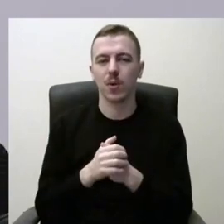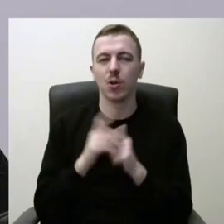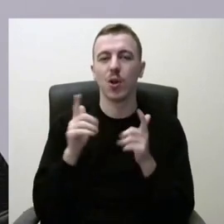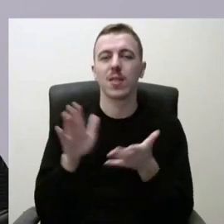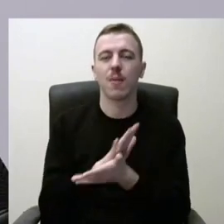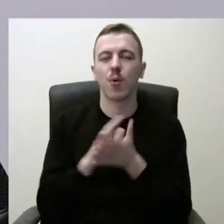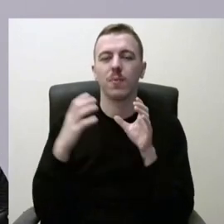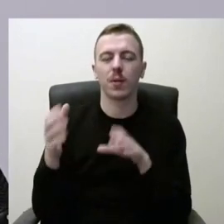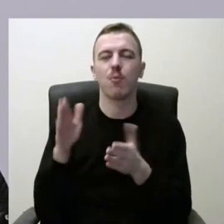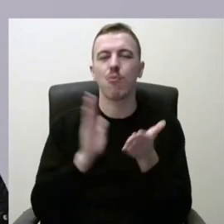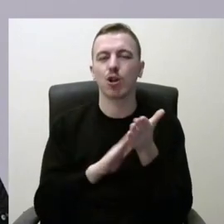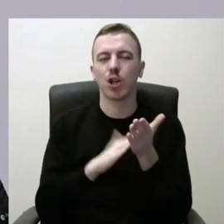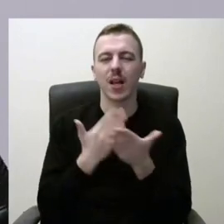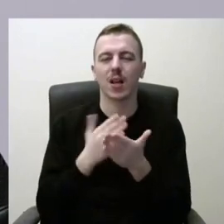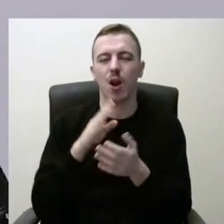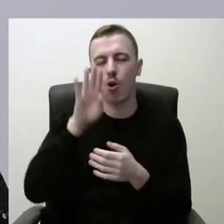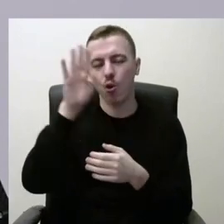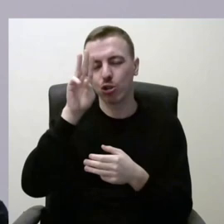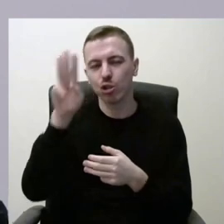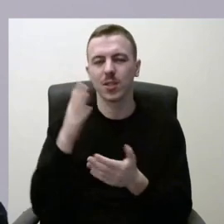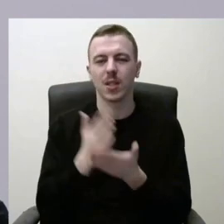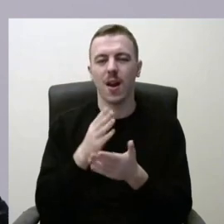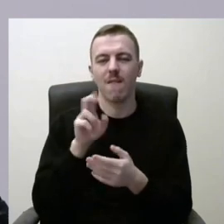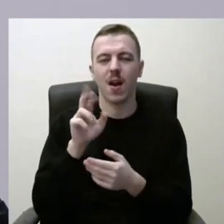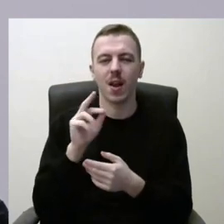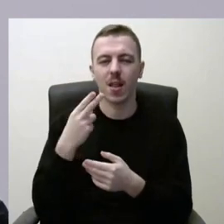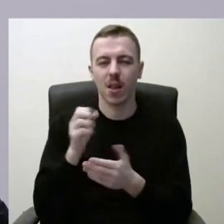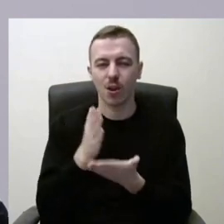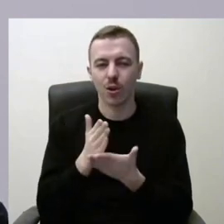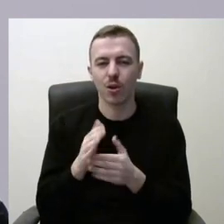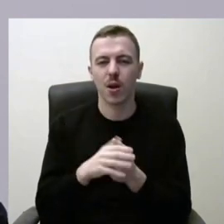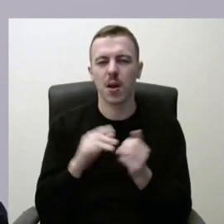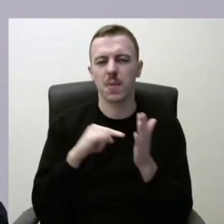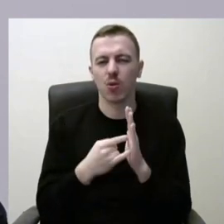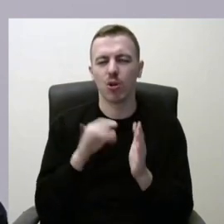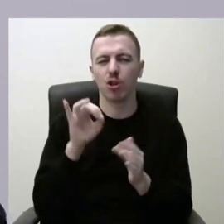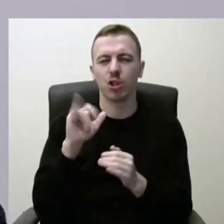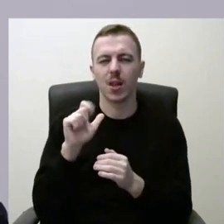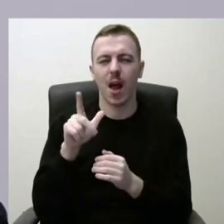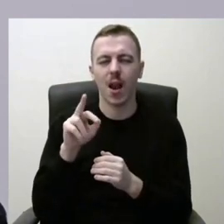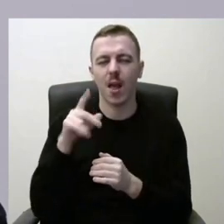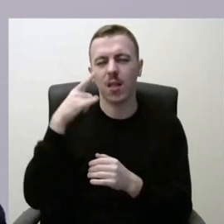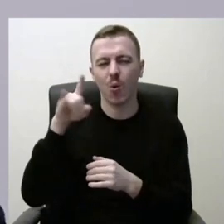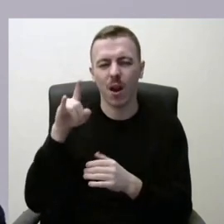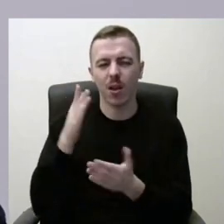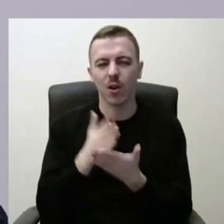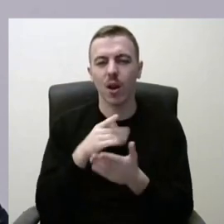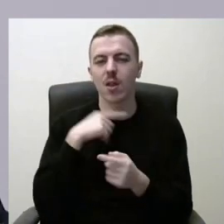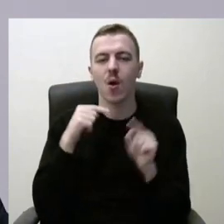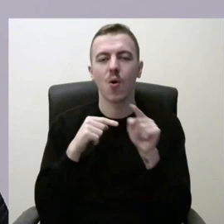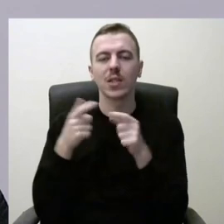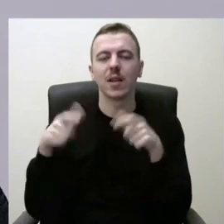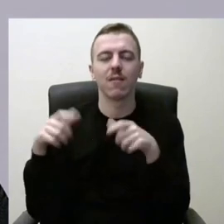turi Mažeikiai, turi Rokiškis, Varėna, planuoja, kas dar, Šilalė, Tauragė. Daugybė savivaldybių